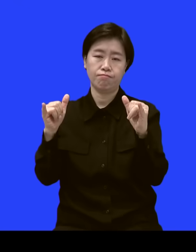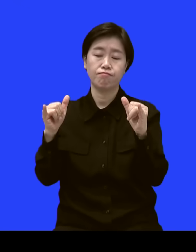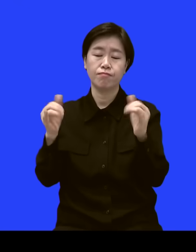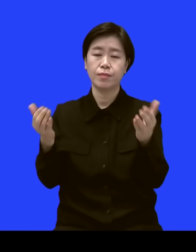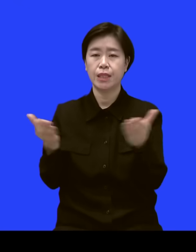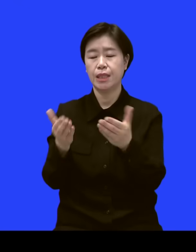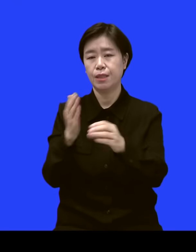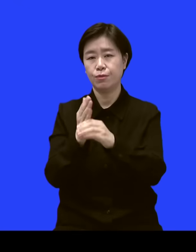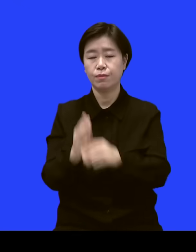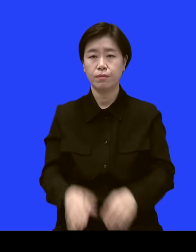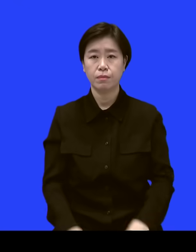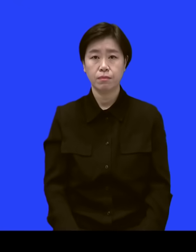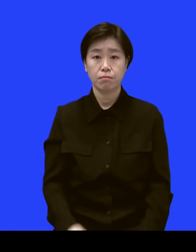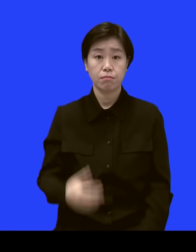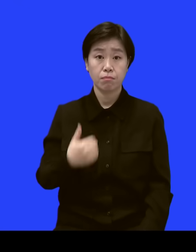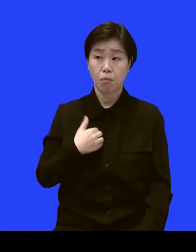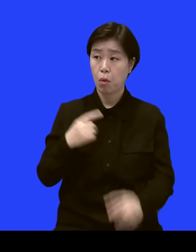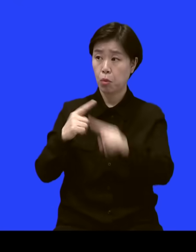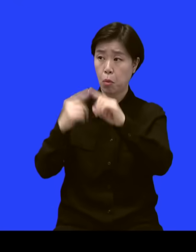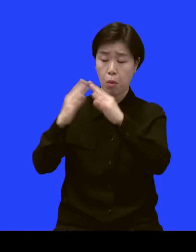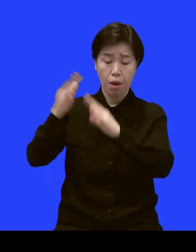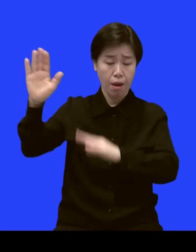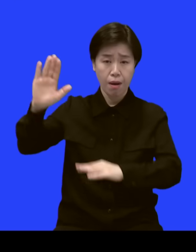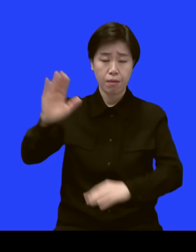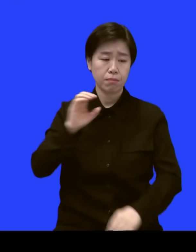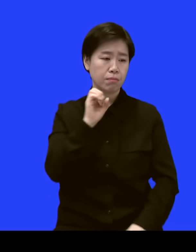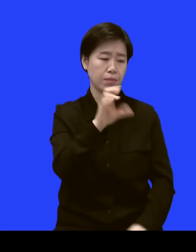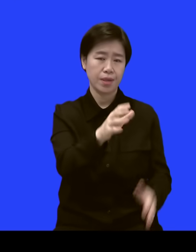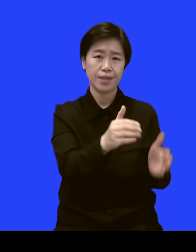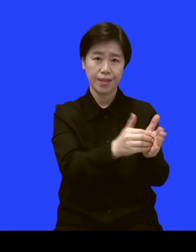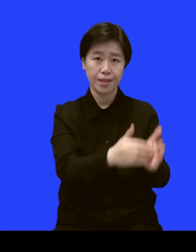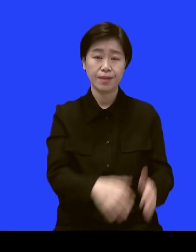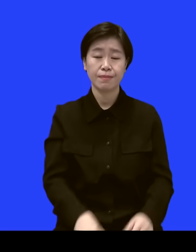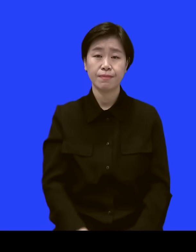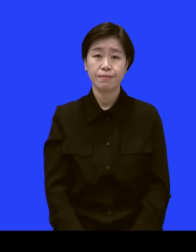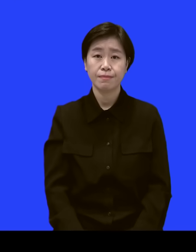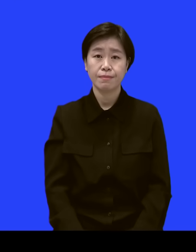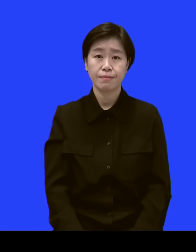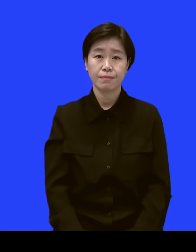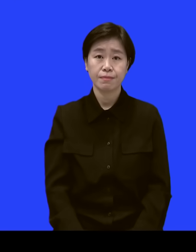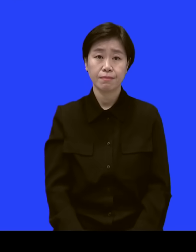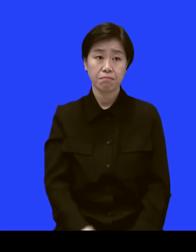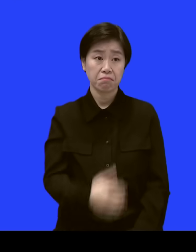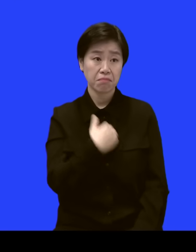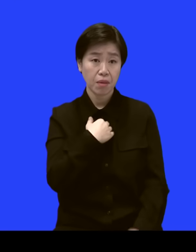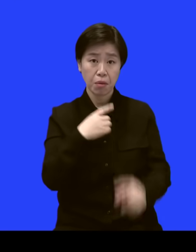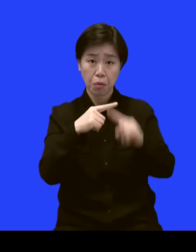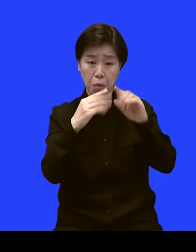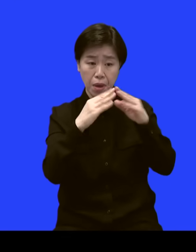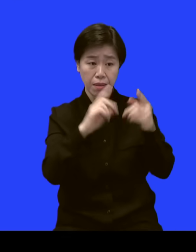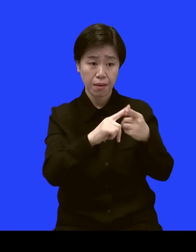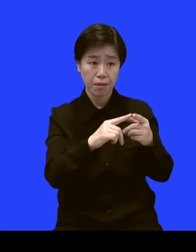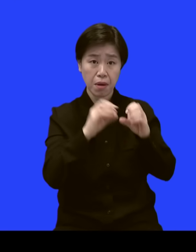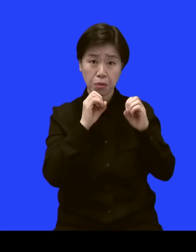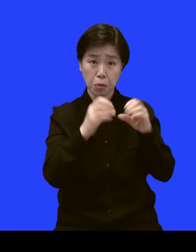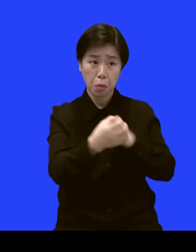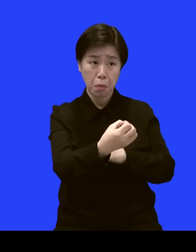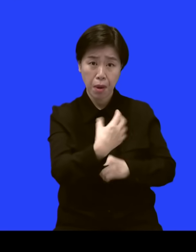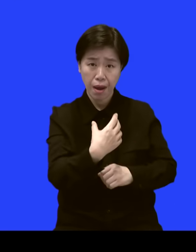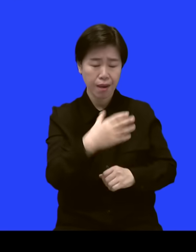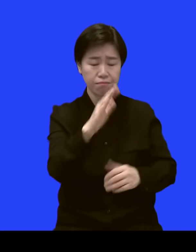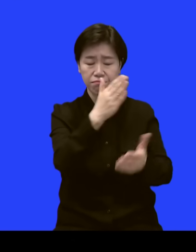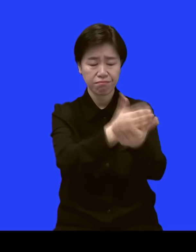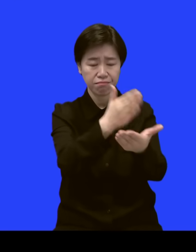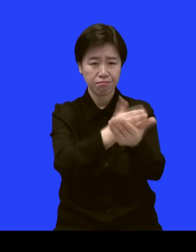저만 안 간 거예요. 꿋꿋이. 그러니까 아무튼 집안 식구들이 그래도 안 가는 사람이니까 저한테 교회 얘기 하지 말라고